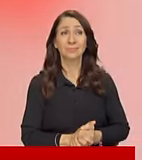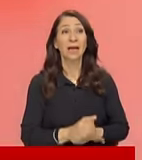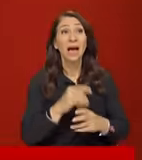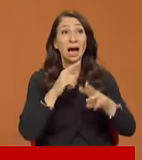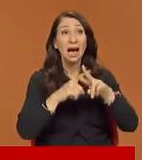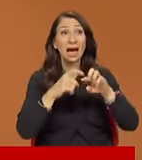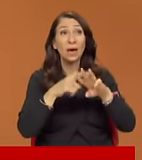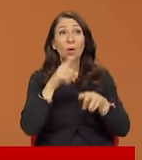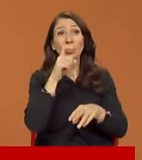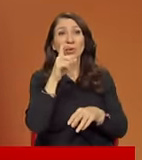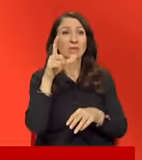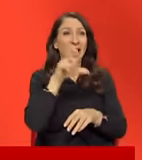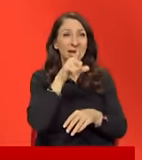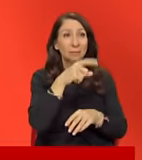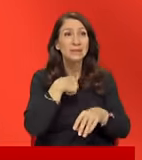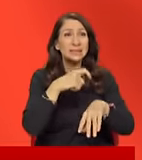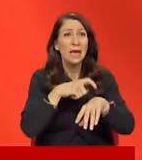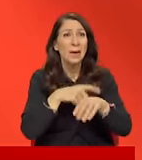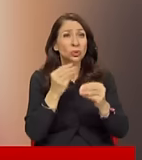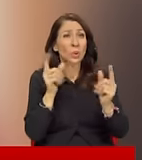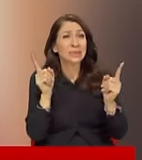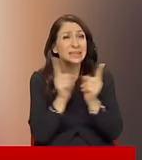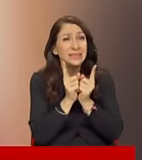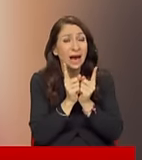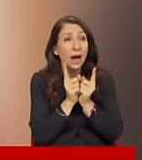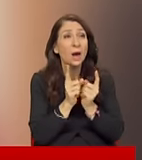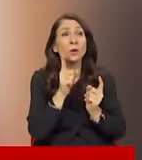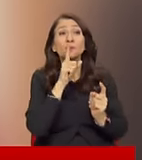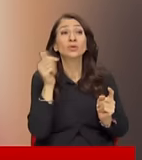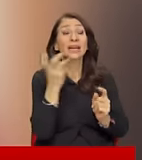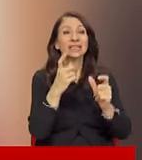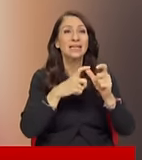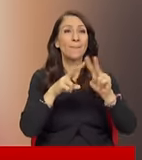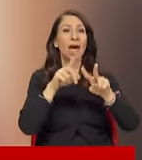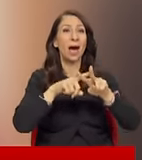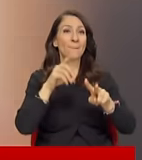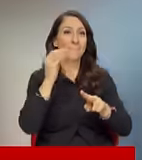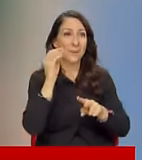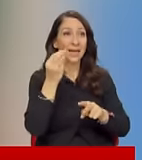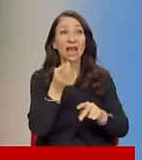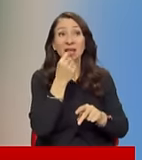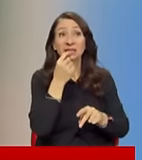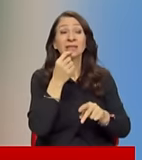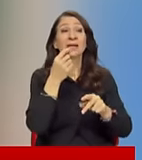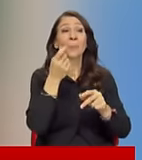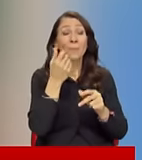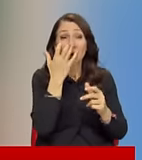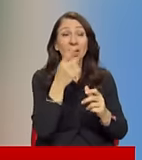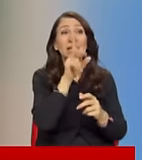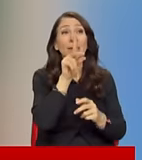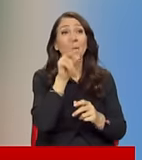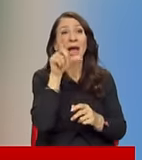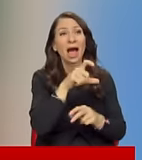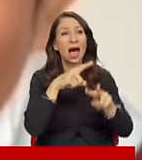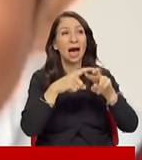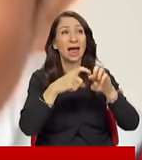Aylin şu an 19 aylık ve bizim zamanımız çok kısıtlı. Yüzlerce SMA'lı bebek ve çocuk ilacını bekliyor. Onlardan biri de 21